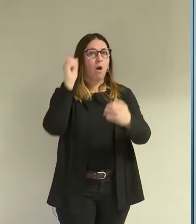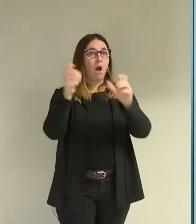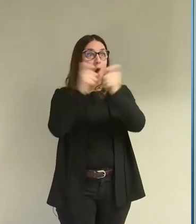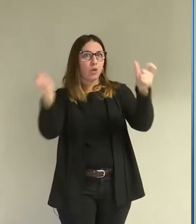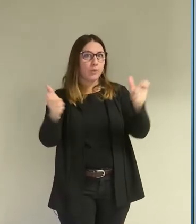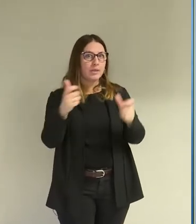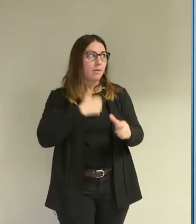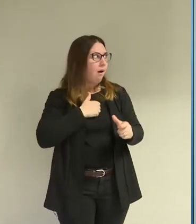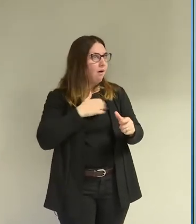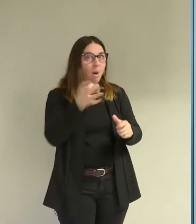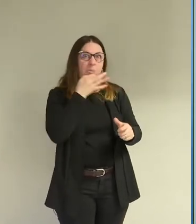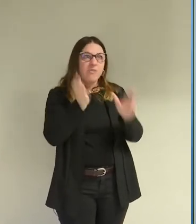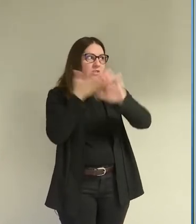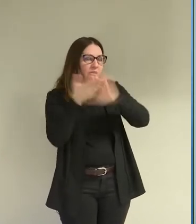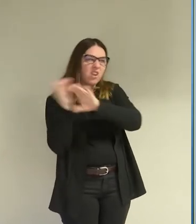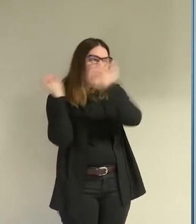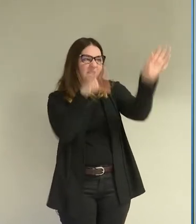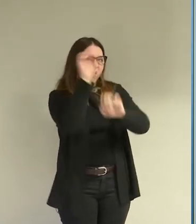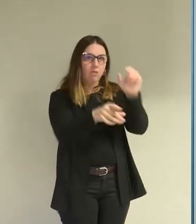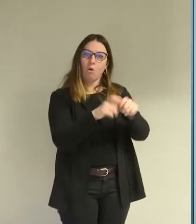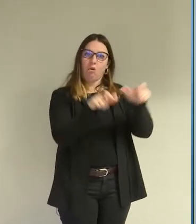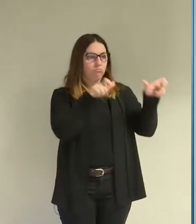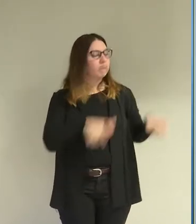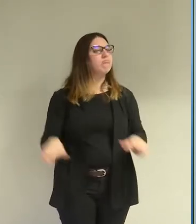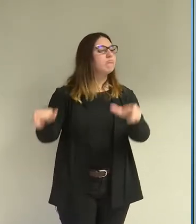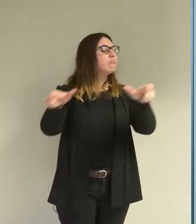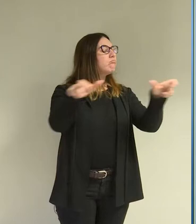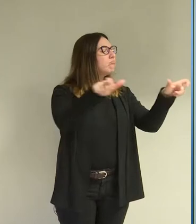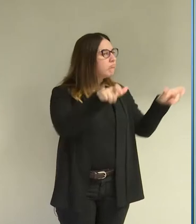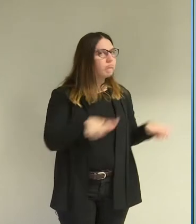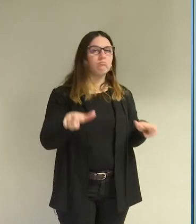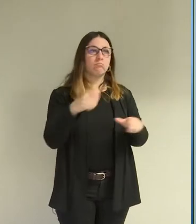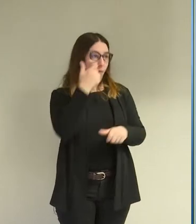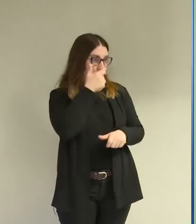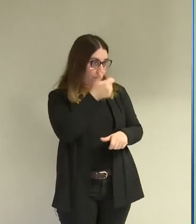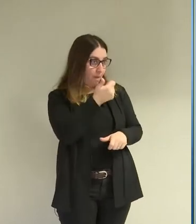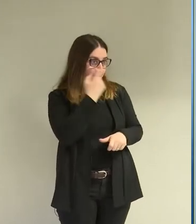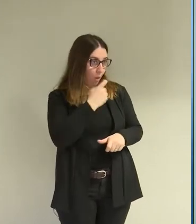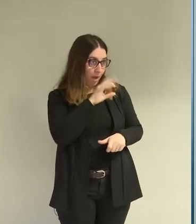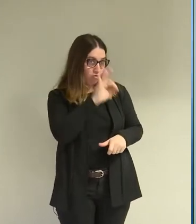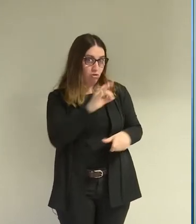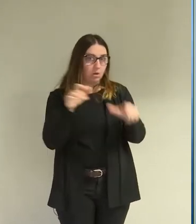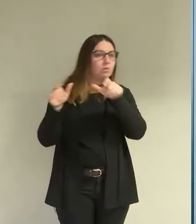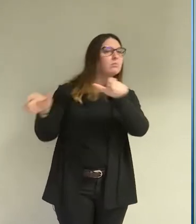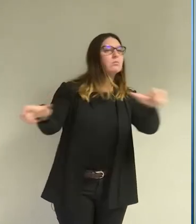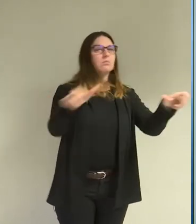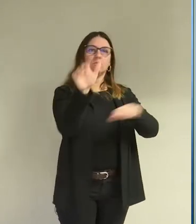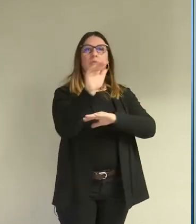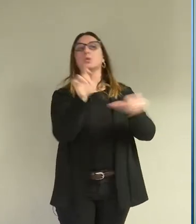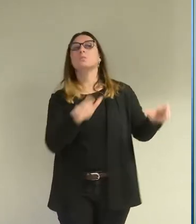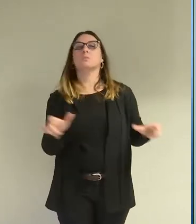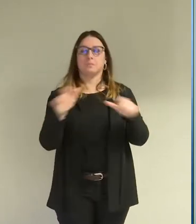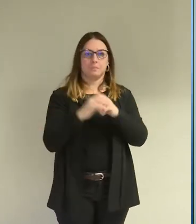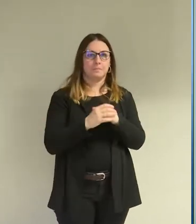particuliers il est sous surveillance avec des rondes comme vous avez pu le constater vous même alibert